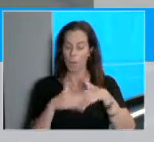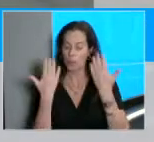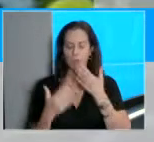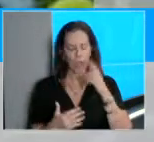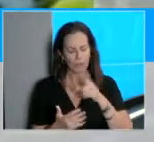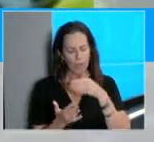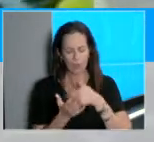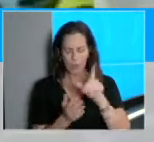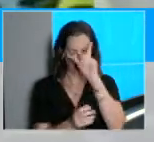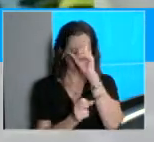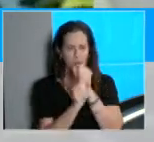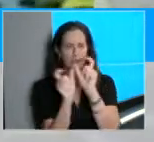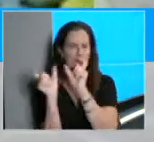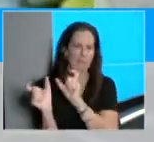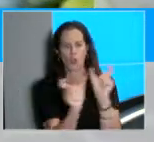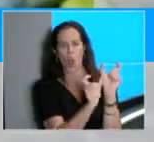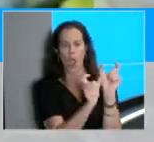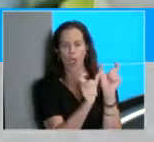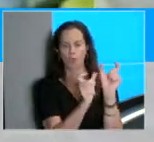חייבת להמשיך להיות נחושה, כי